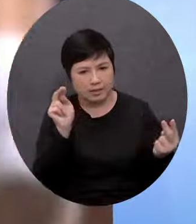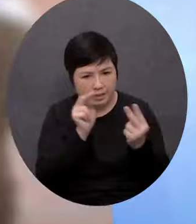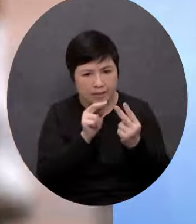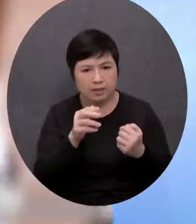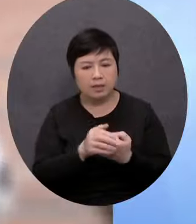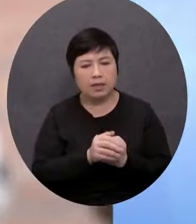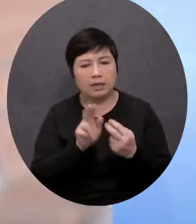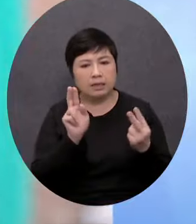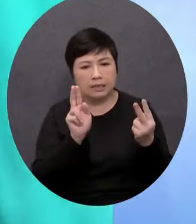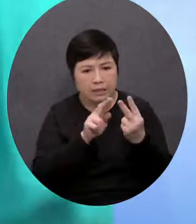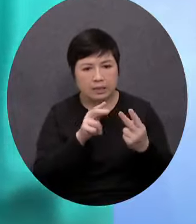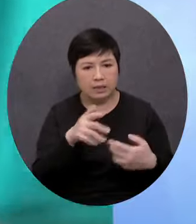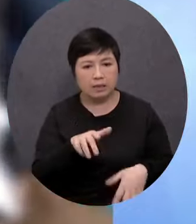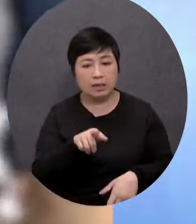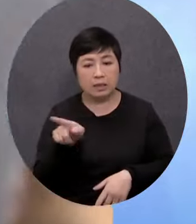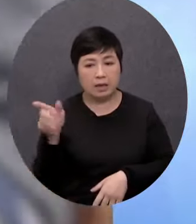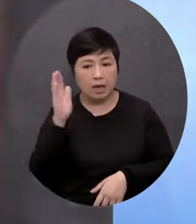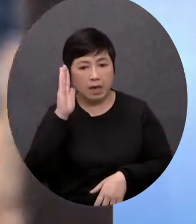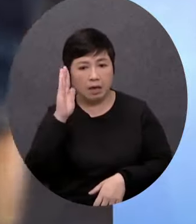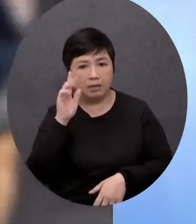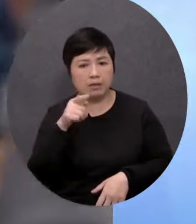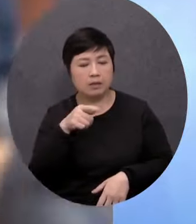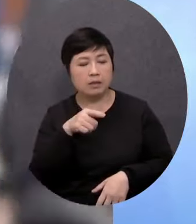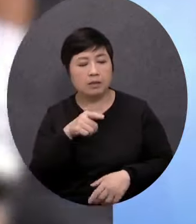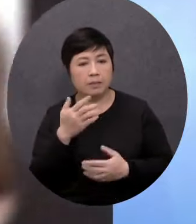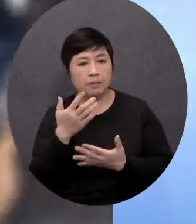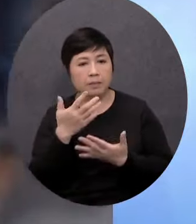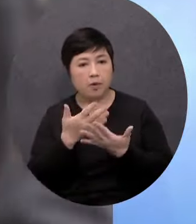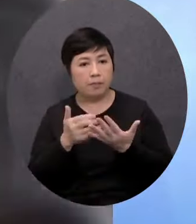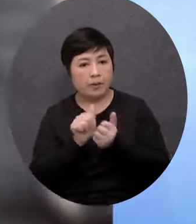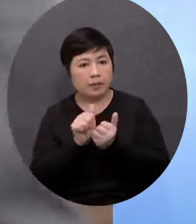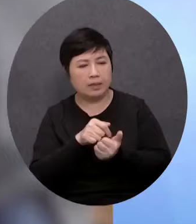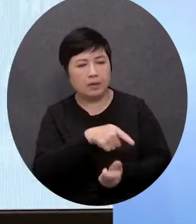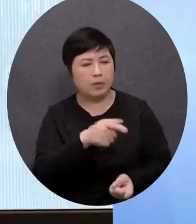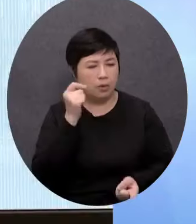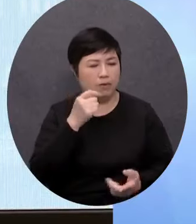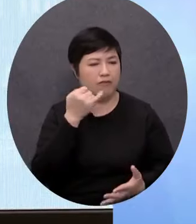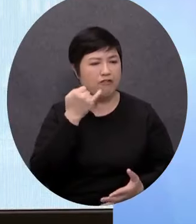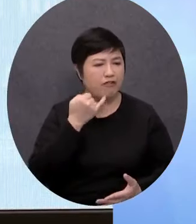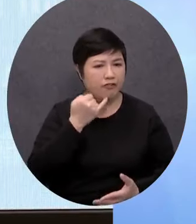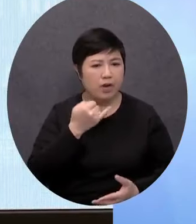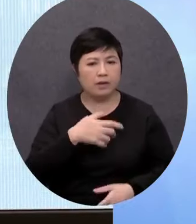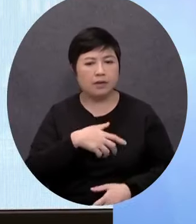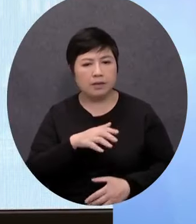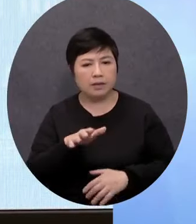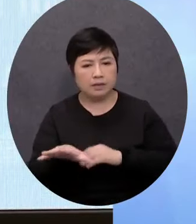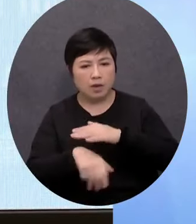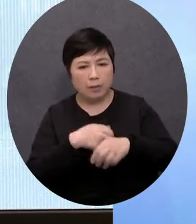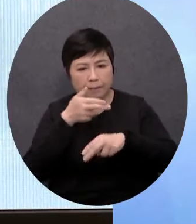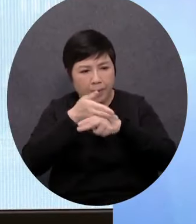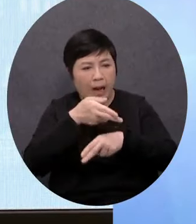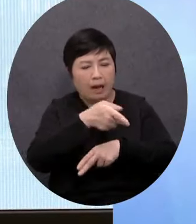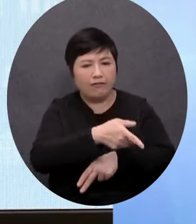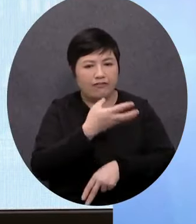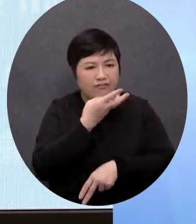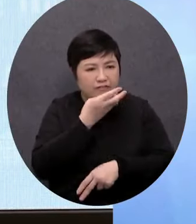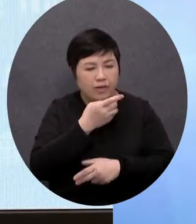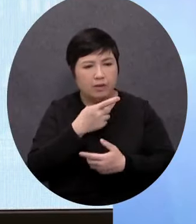喺見面方面咧，佢呢位男網友就同呢個女童進行一啲性活動啦，偷拍咗呢個小朋友嘅一啲裸